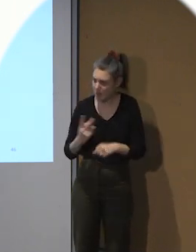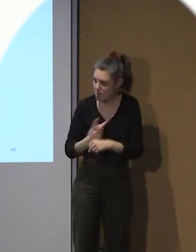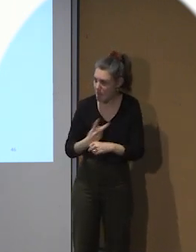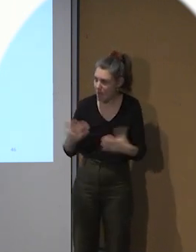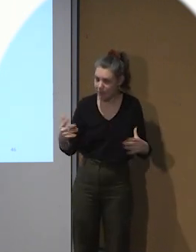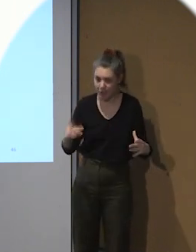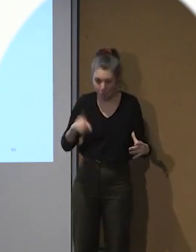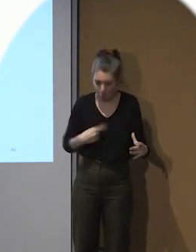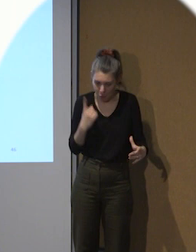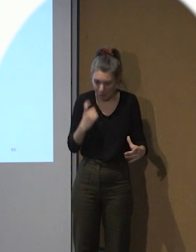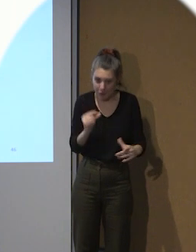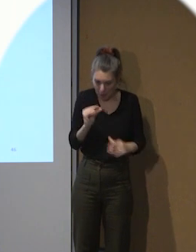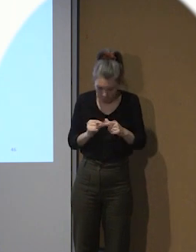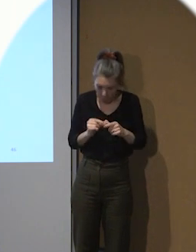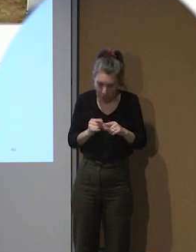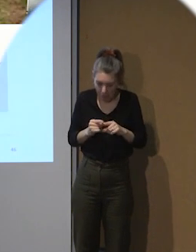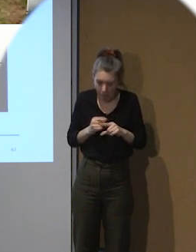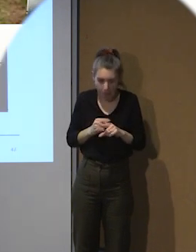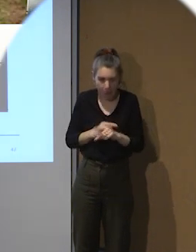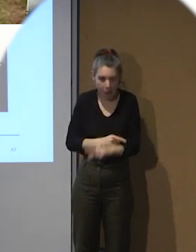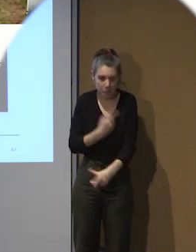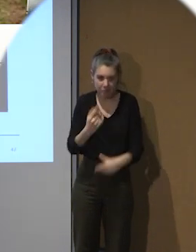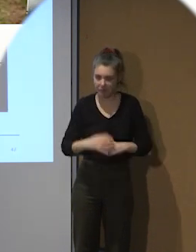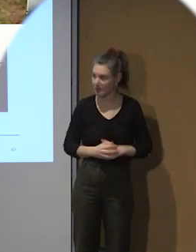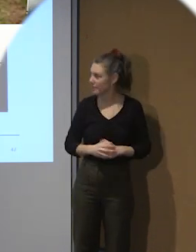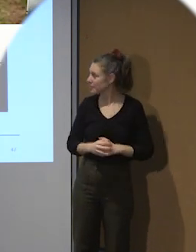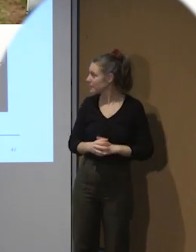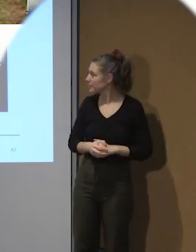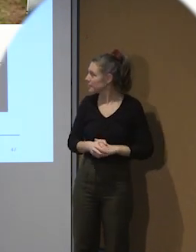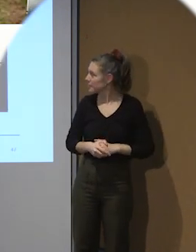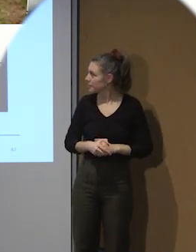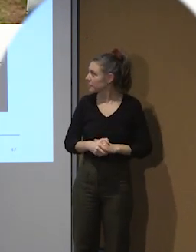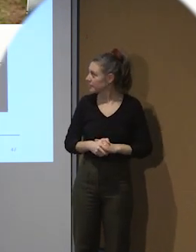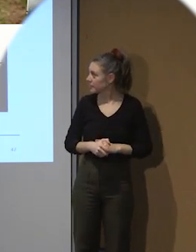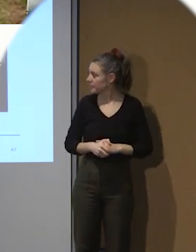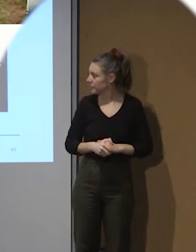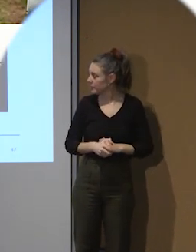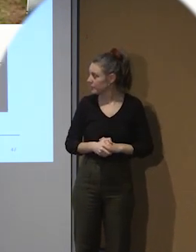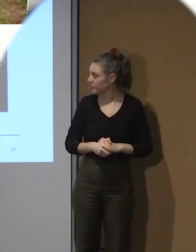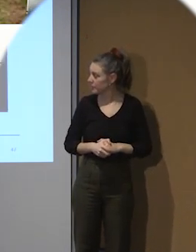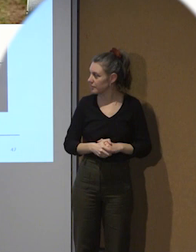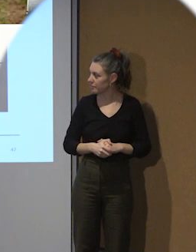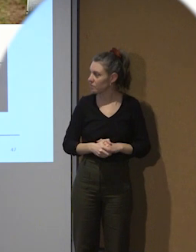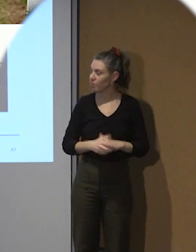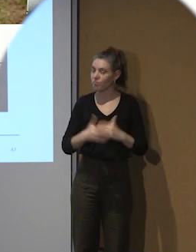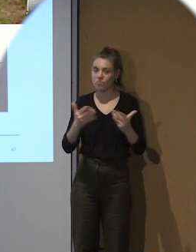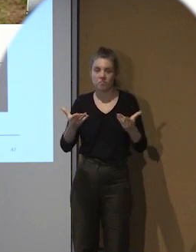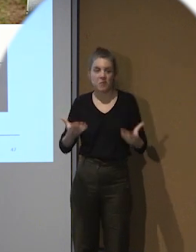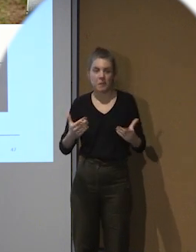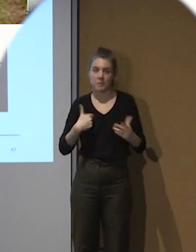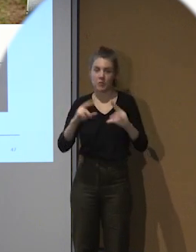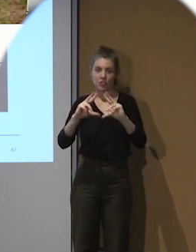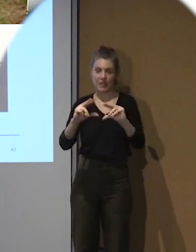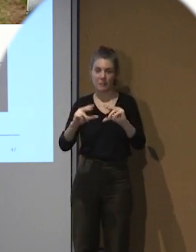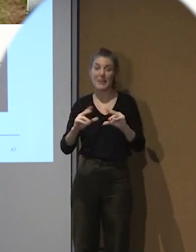qu'il faut toujours commencer par quelque part. Alors, pour comprendre un peu de ce dont on va parler, On va parler, je vais vous expliquer les 2 principes